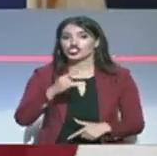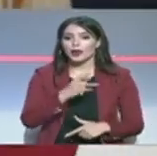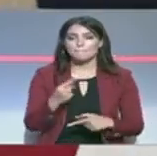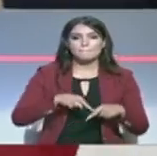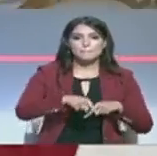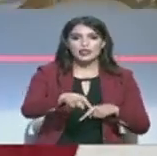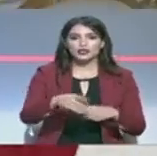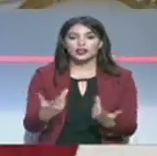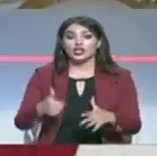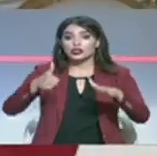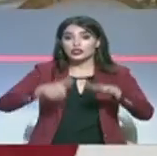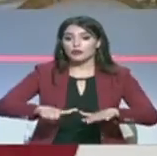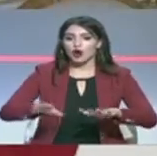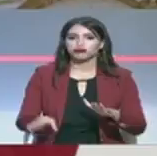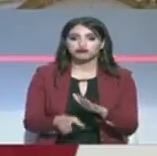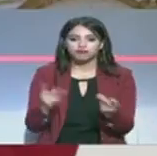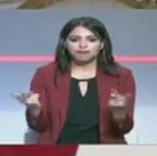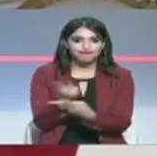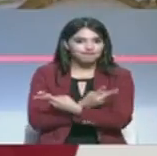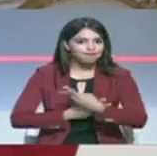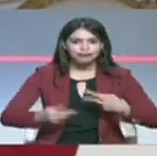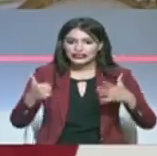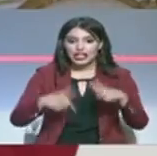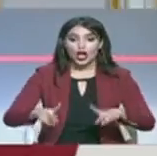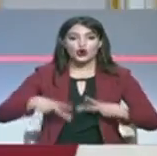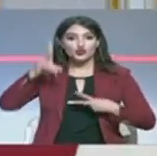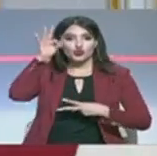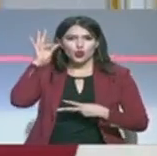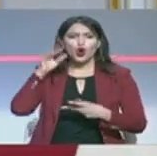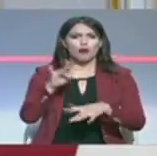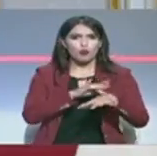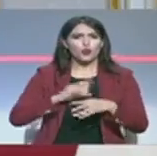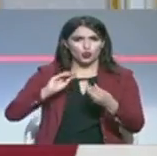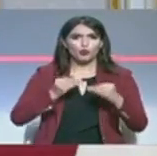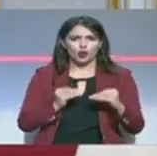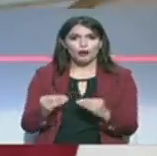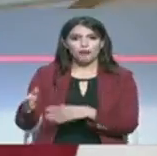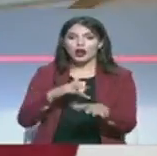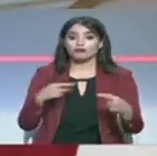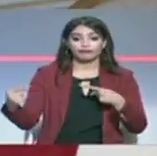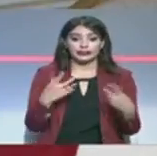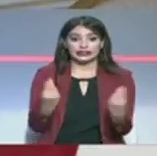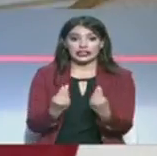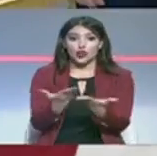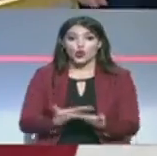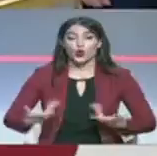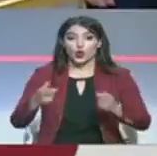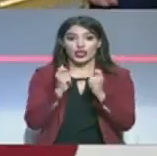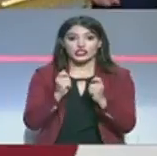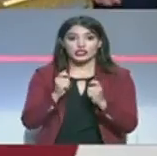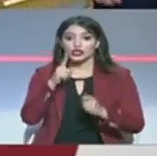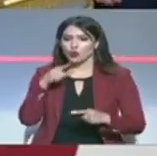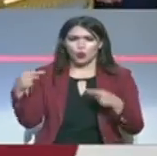لم يتجاوز 6 أشهر عاشت خلاله البلاد على وقع هزات وتصدعات وخلافات سياسية وجهت